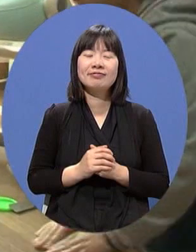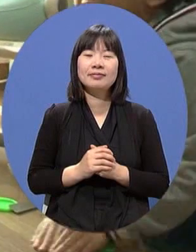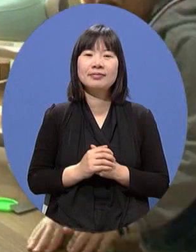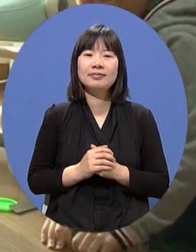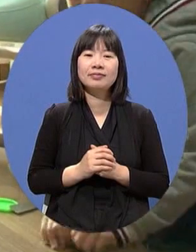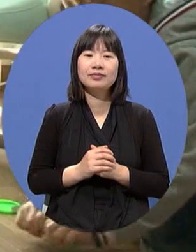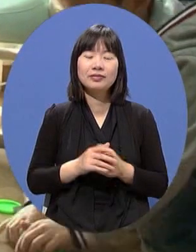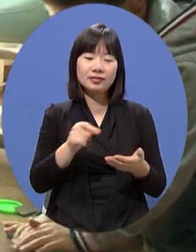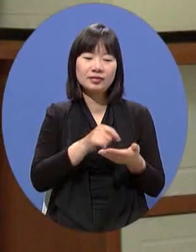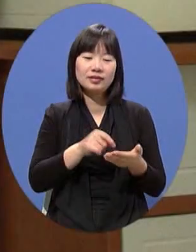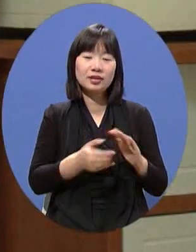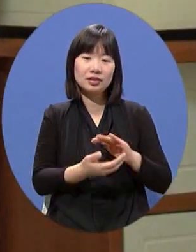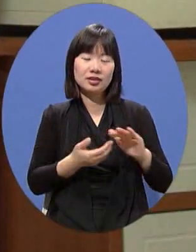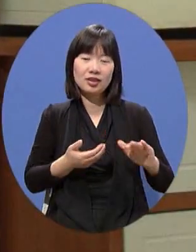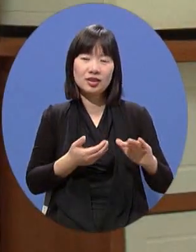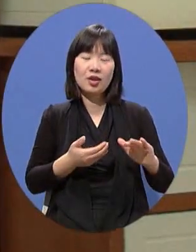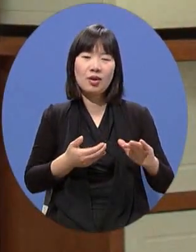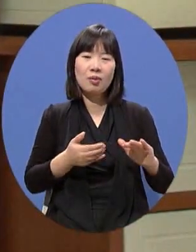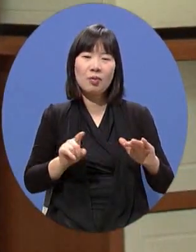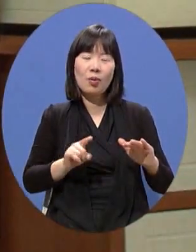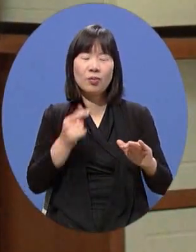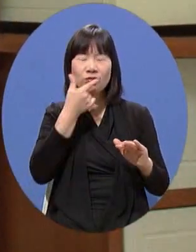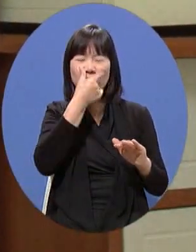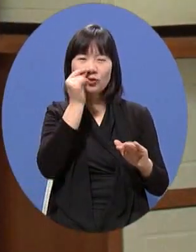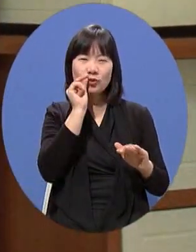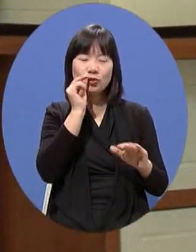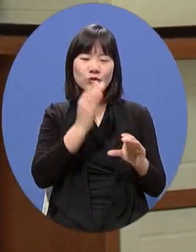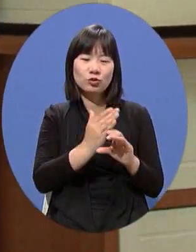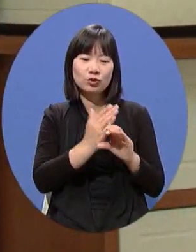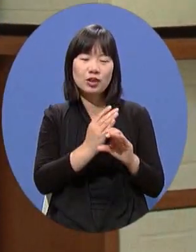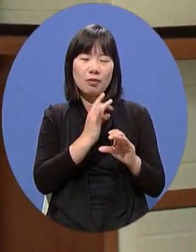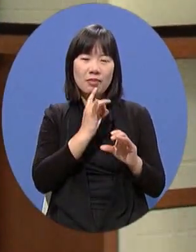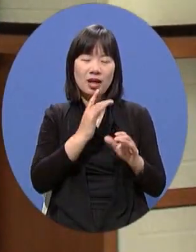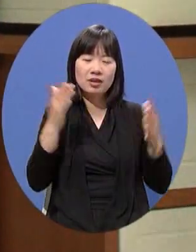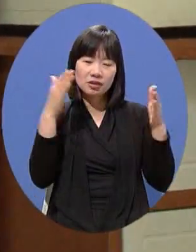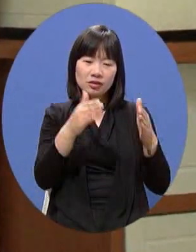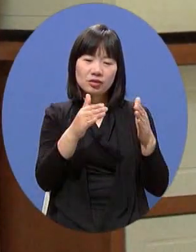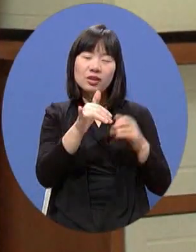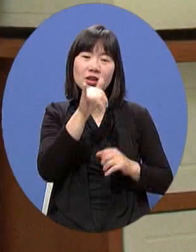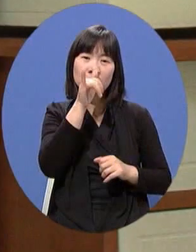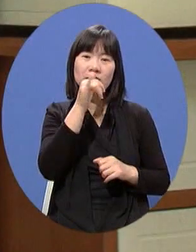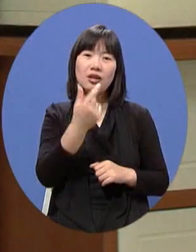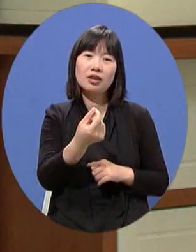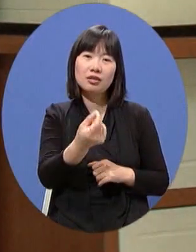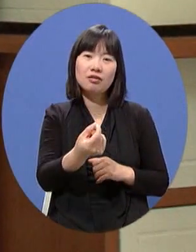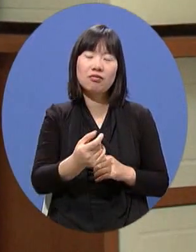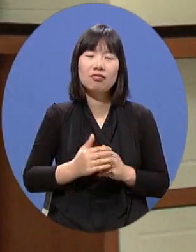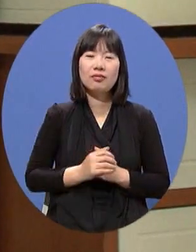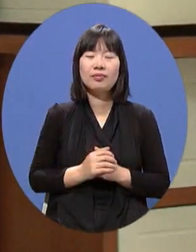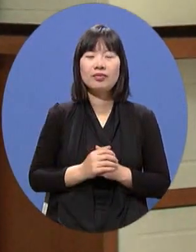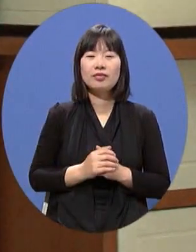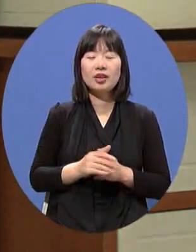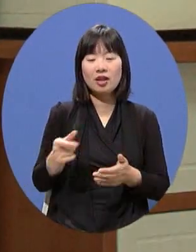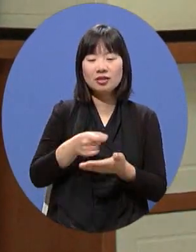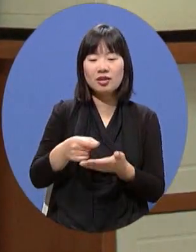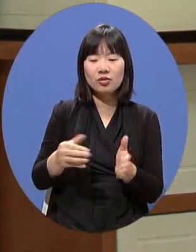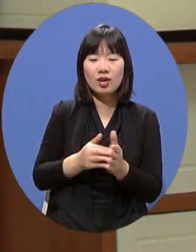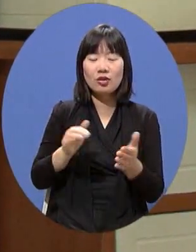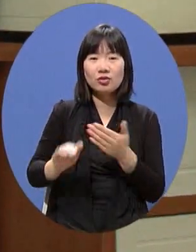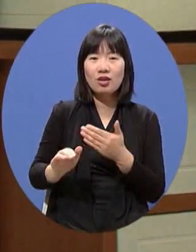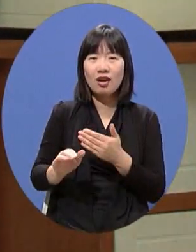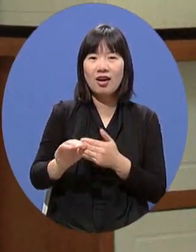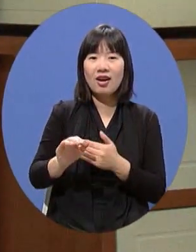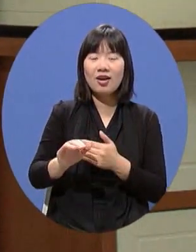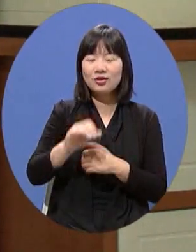일단은 쓰기 전에는 단점 위주로 많이 이제 제가 생각을 했던 것 같은데 일단 쓰고 나니까